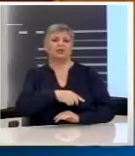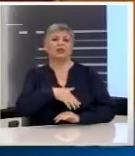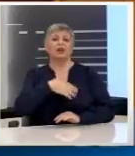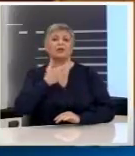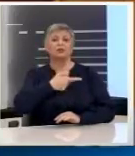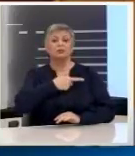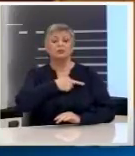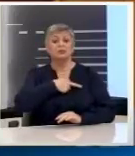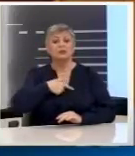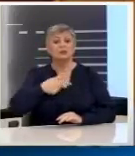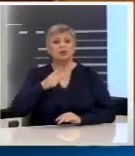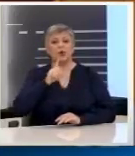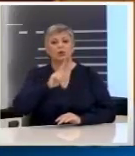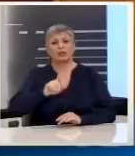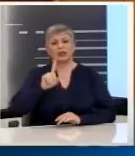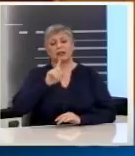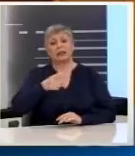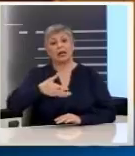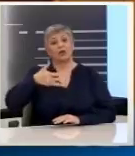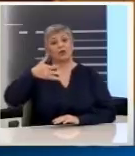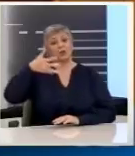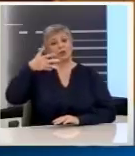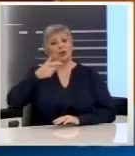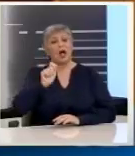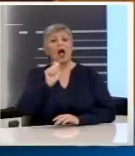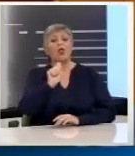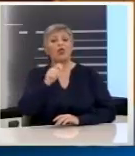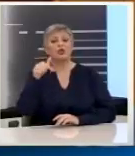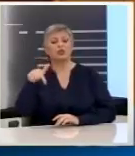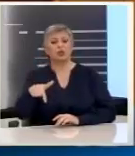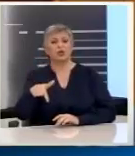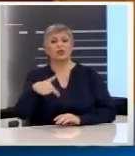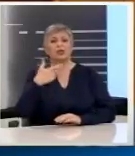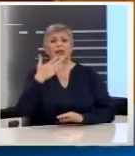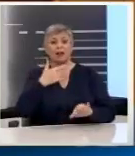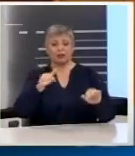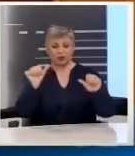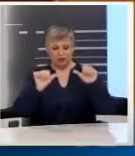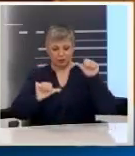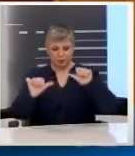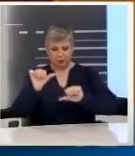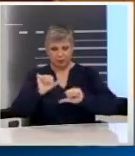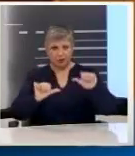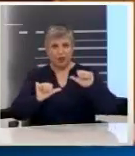Μητσοτάκη και του Άδωνη Γεωργιάδη είναι ένα μείγμα πολιτικής που έκανε χθες